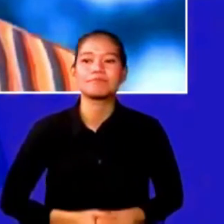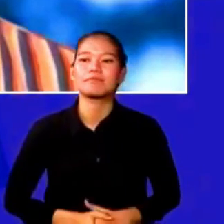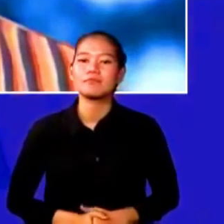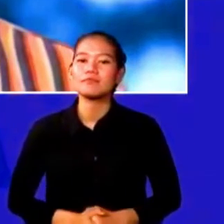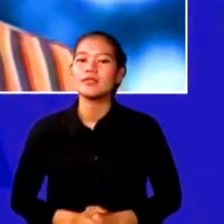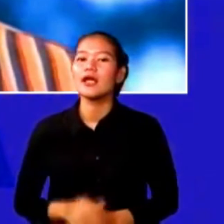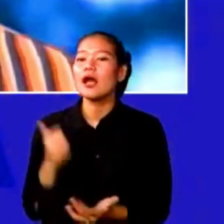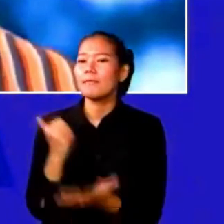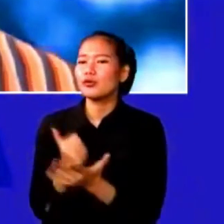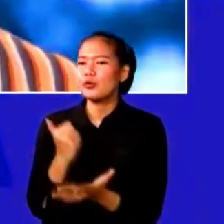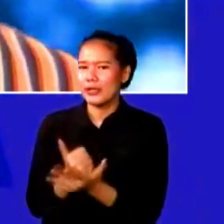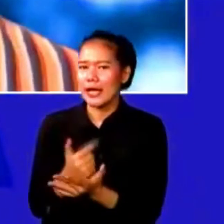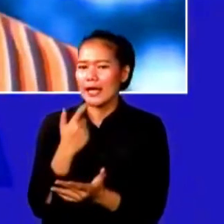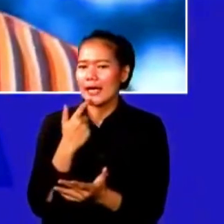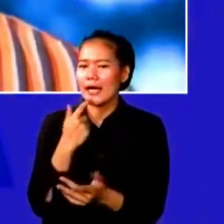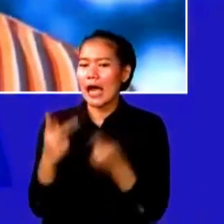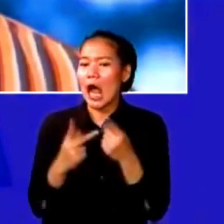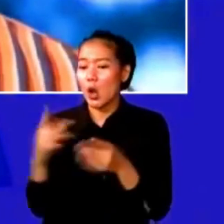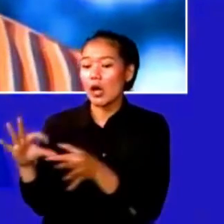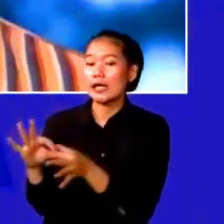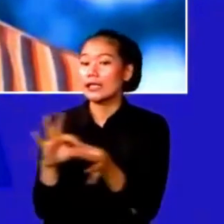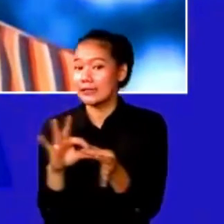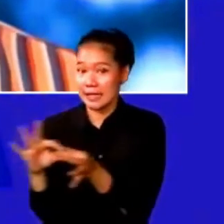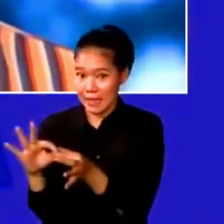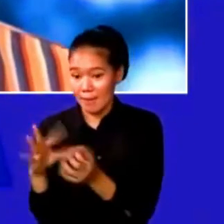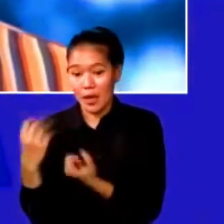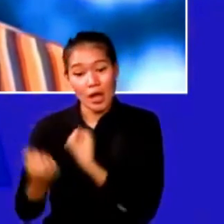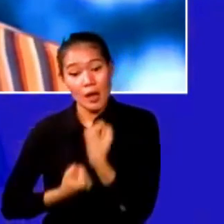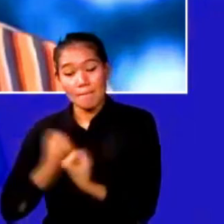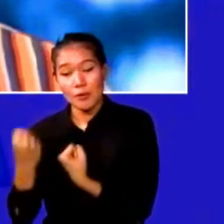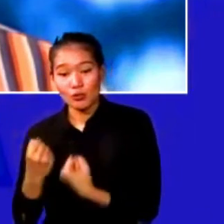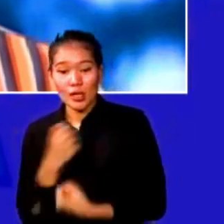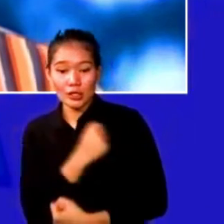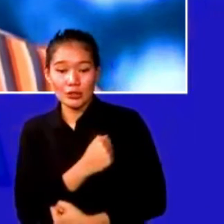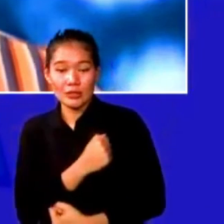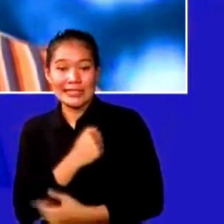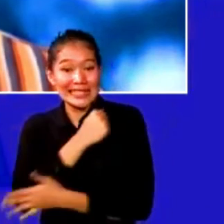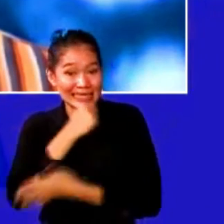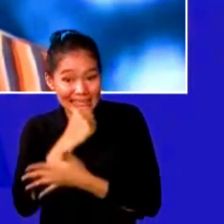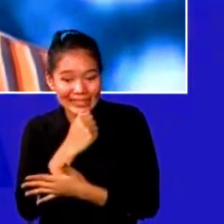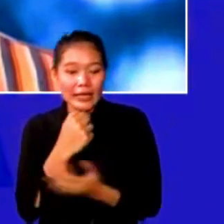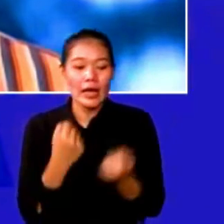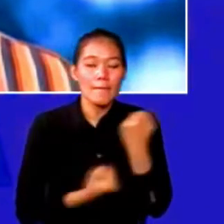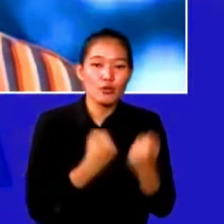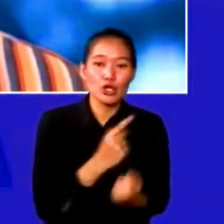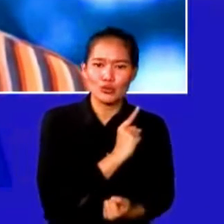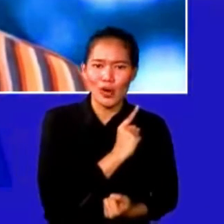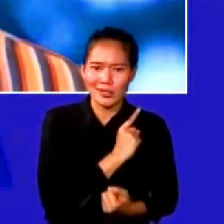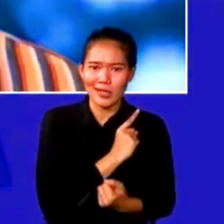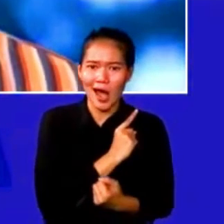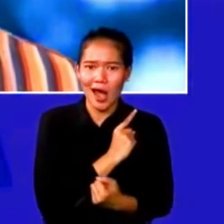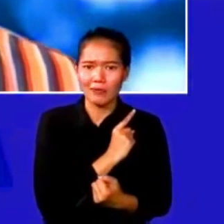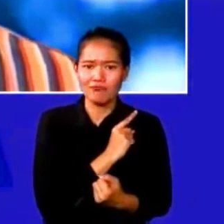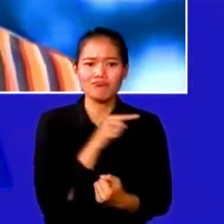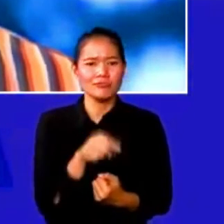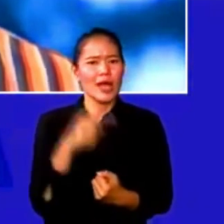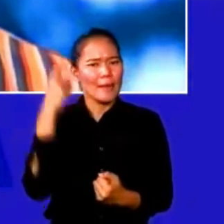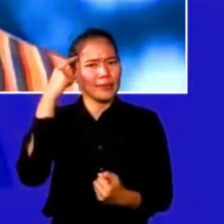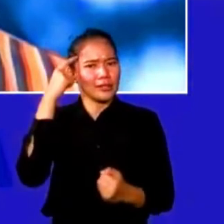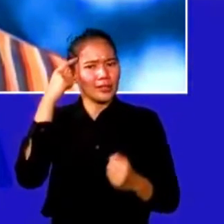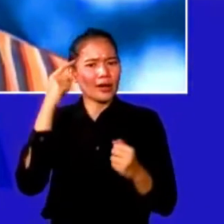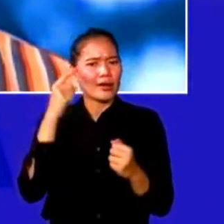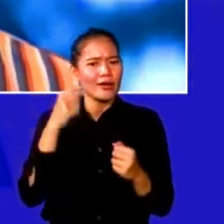sebetulnya kalau ada kerjasama antara swasta dengan negeri rasa yakin itu bisa tercapai ya jadi